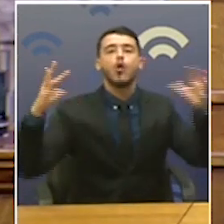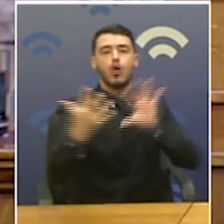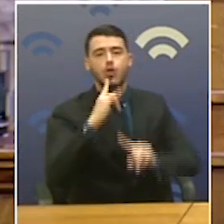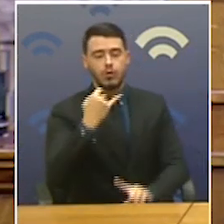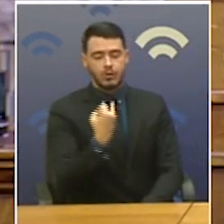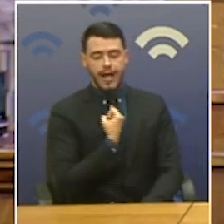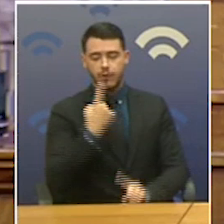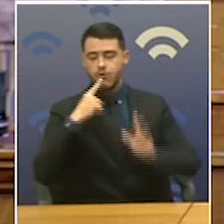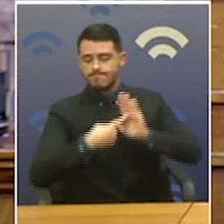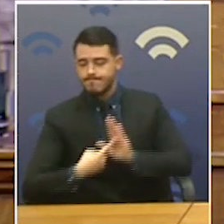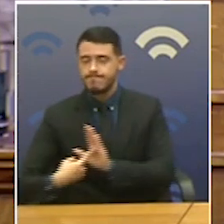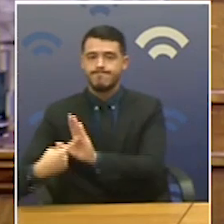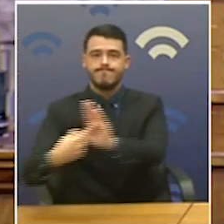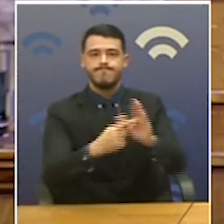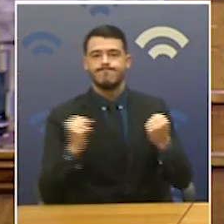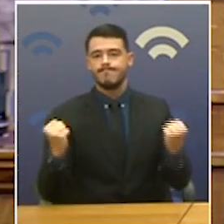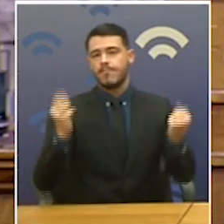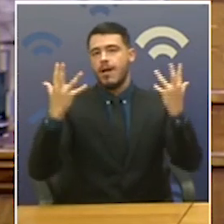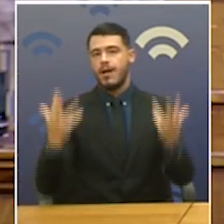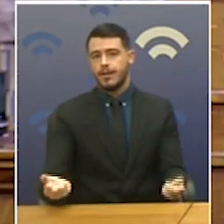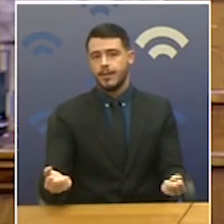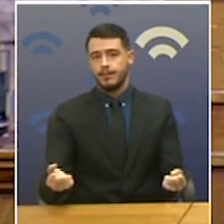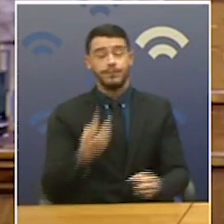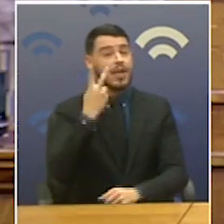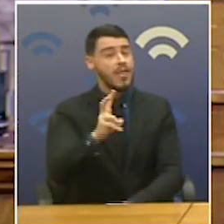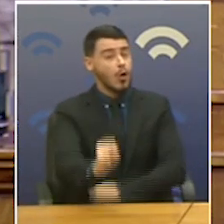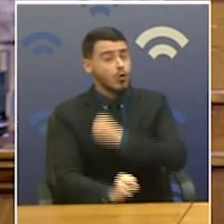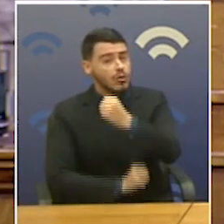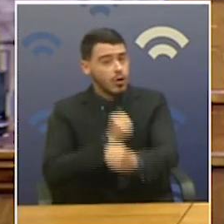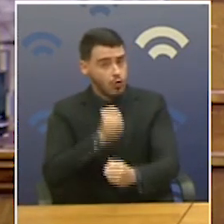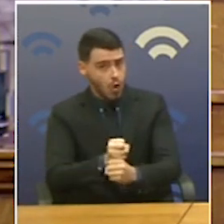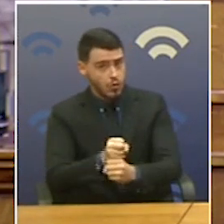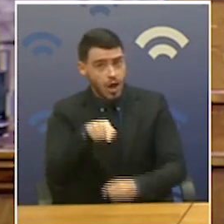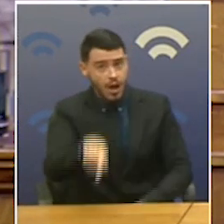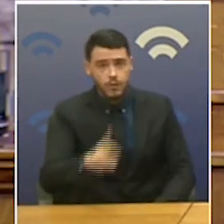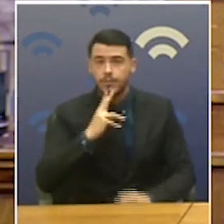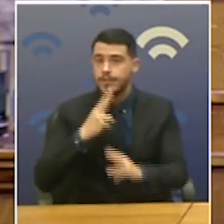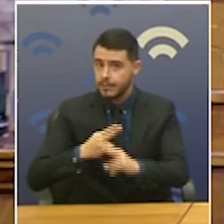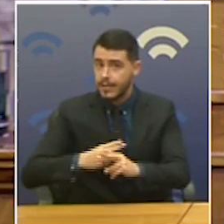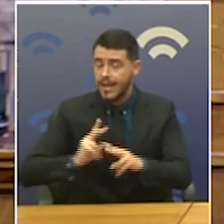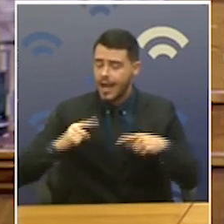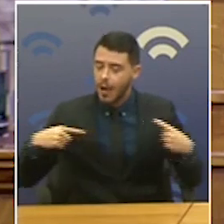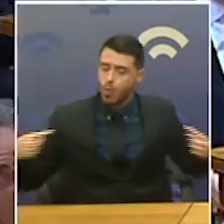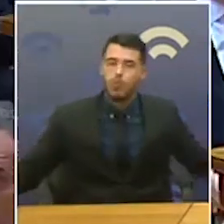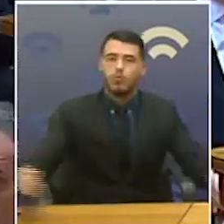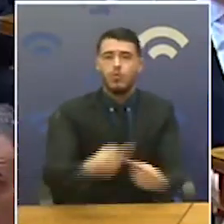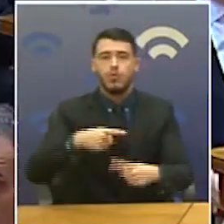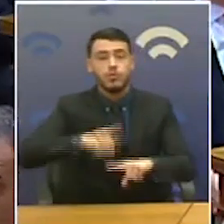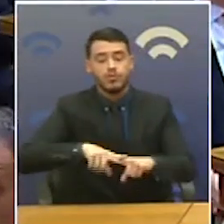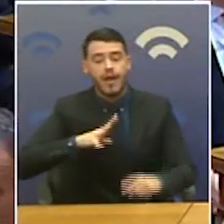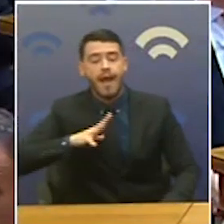Η υπόθεση των 200 χρόνων είναι υπόθεση όλων των Ελλήνων. Παντού στη